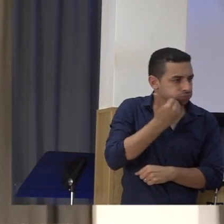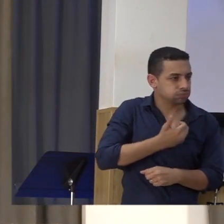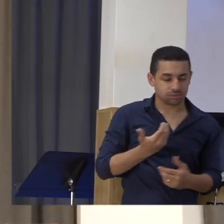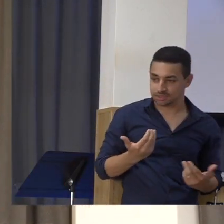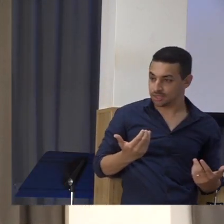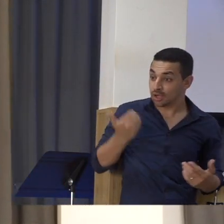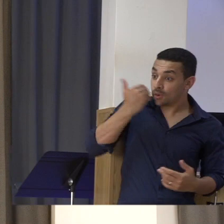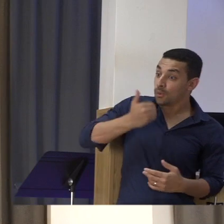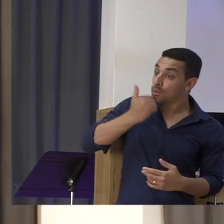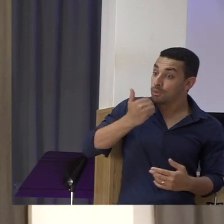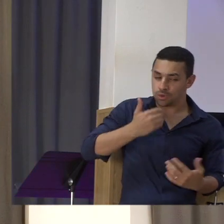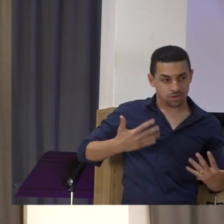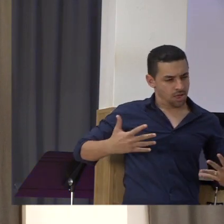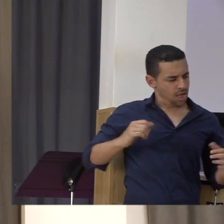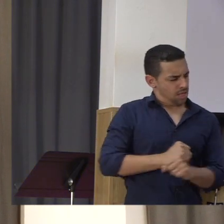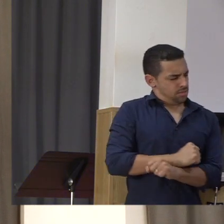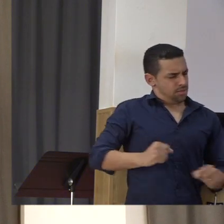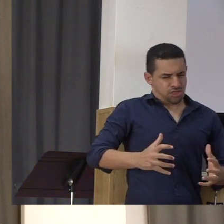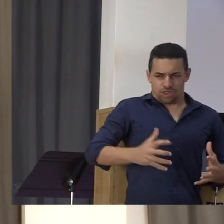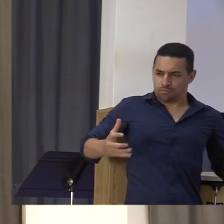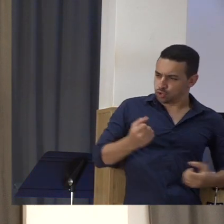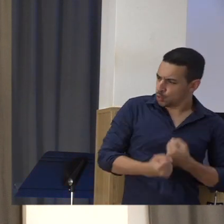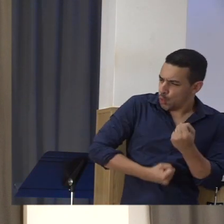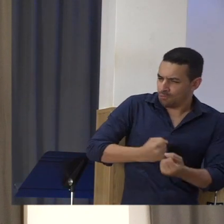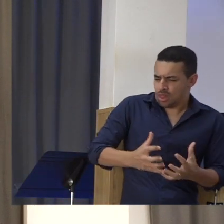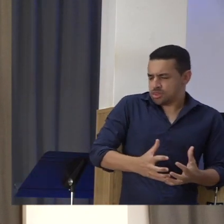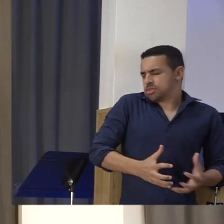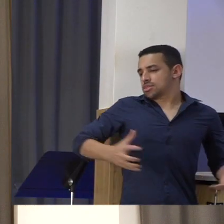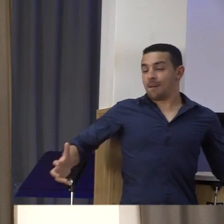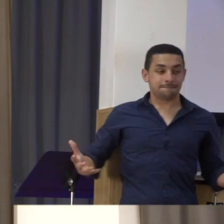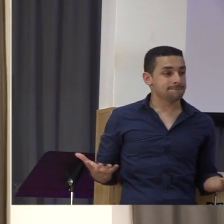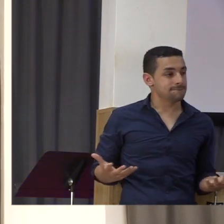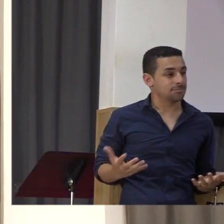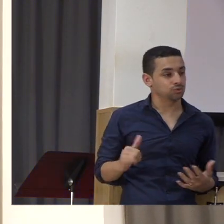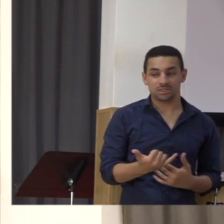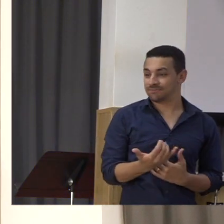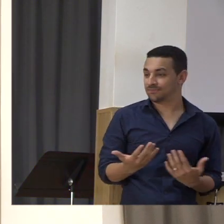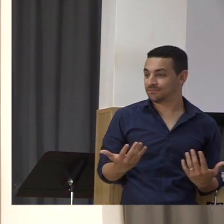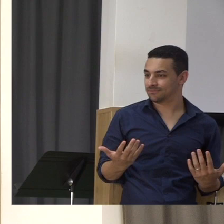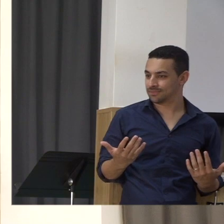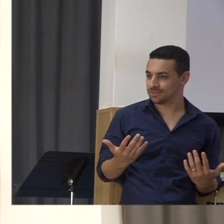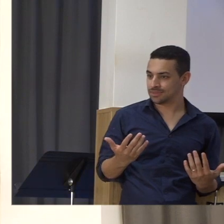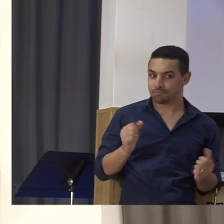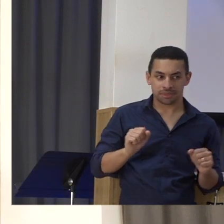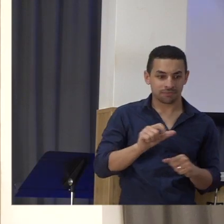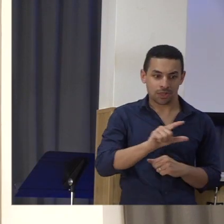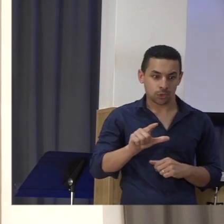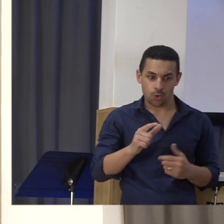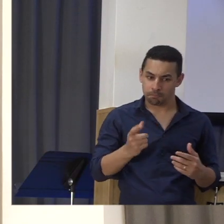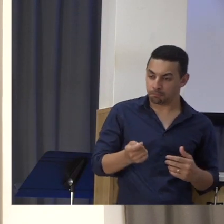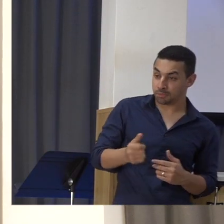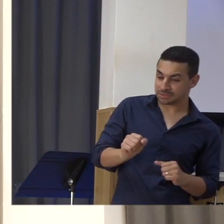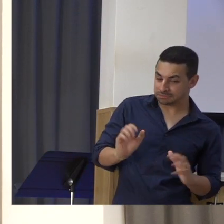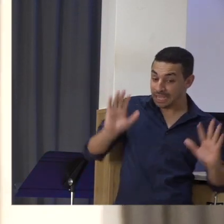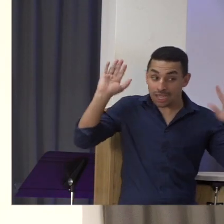Et quelle galère, s'il vous plaît? Quelle souffrance, s'il vous plaît? Et peut-être 22, c'est peu, un peu plus quand même.